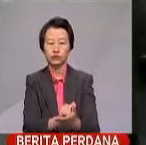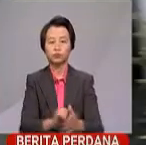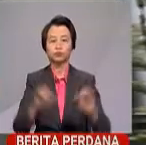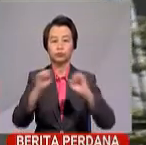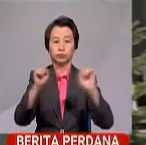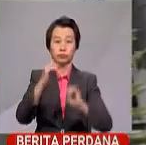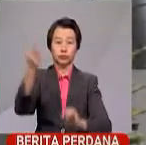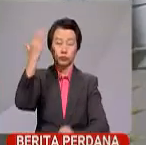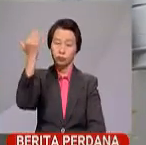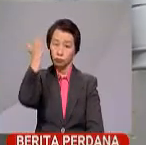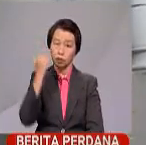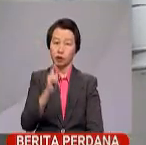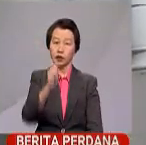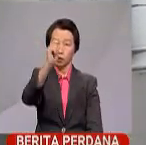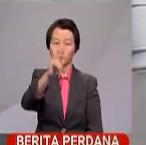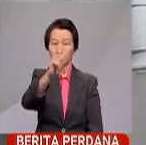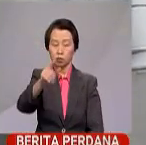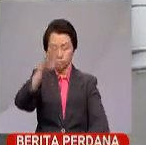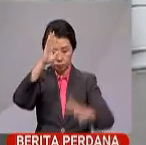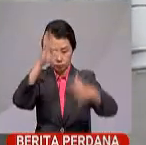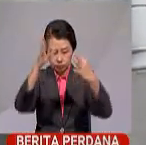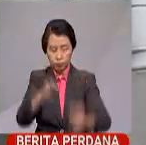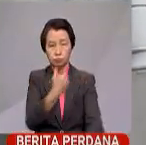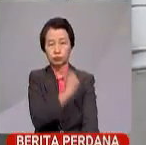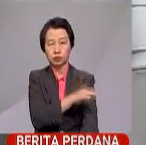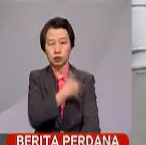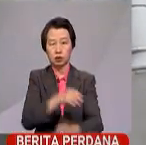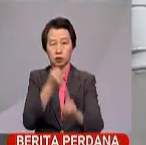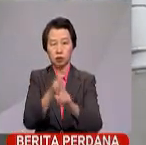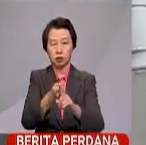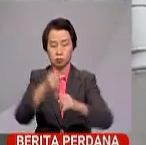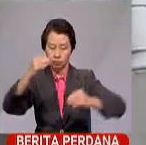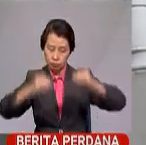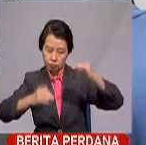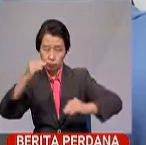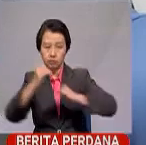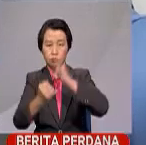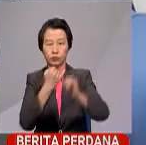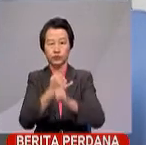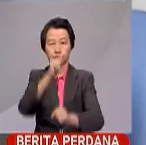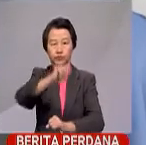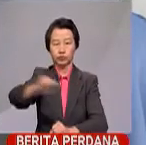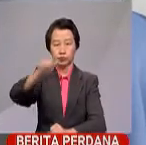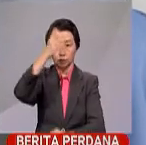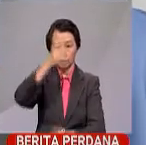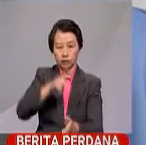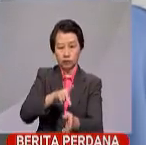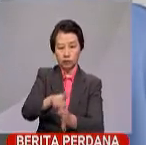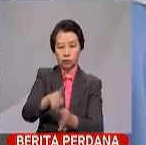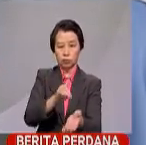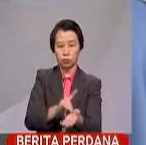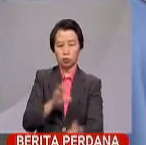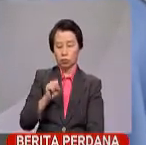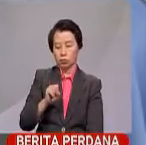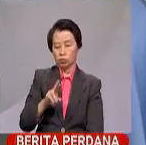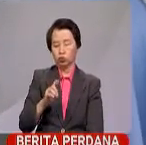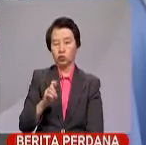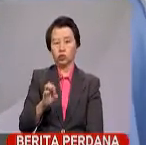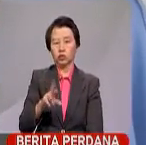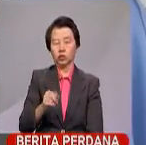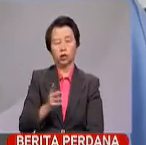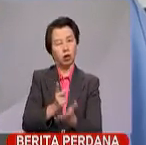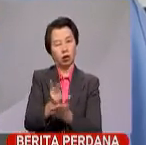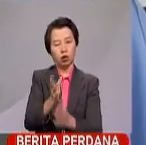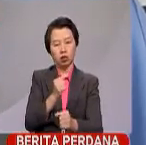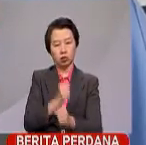Selasa lalu, Mahkamah Tinggi Kuala Lumpur memutuskan bekas pengarah Pusat Timbang Tara Antarabangsa Asia, Datuk Profesor Dr. S. Sundra Raju berhak